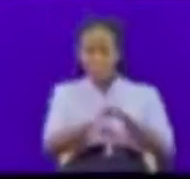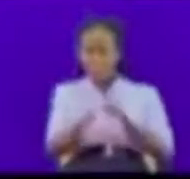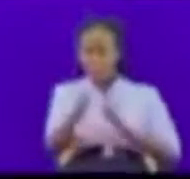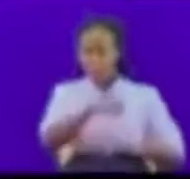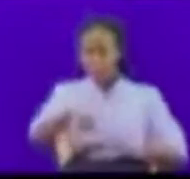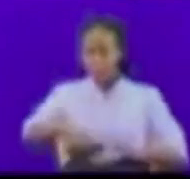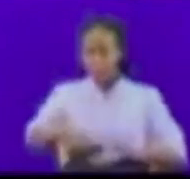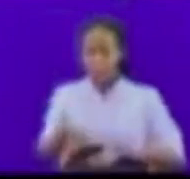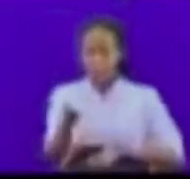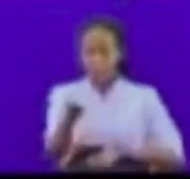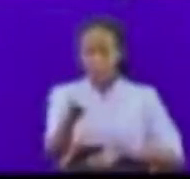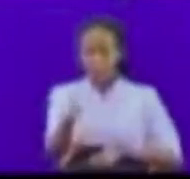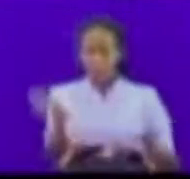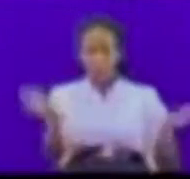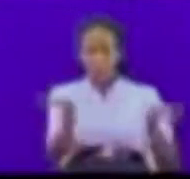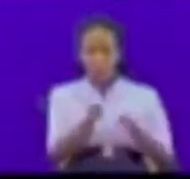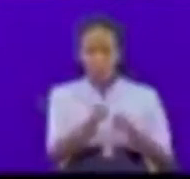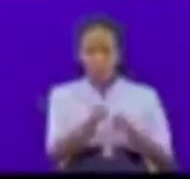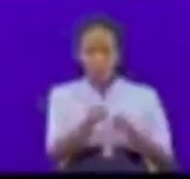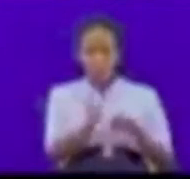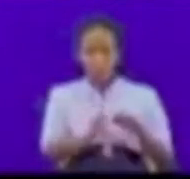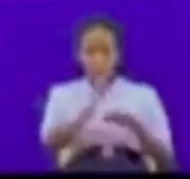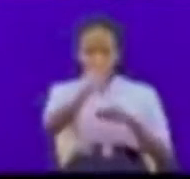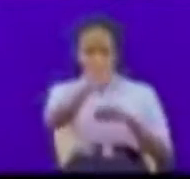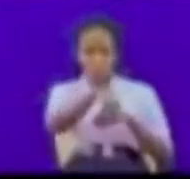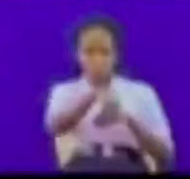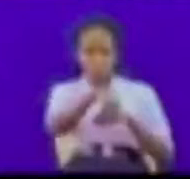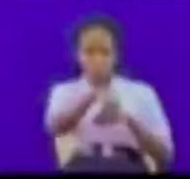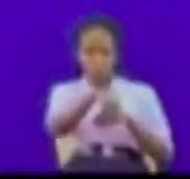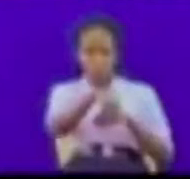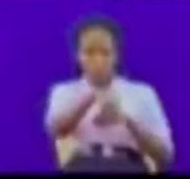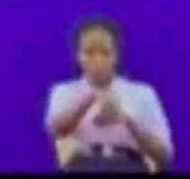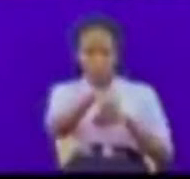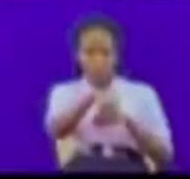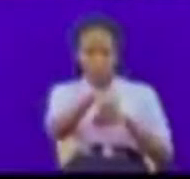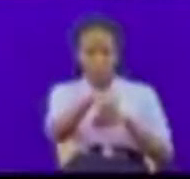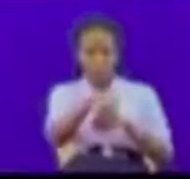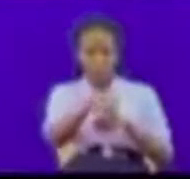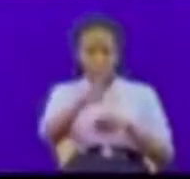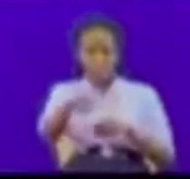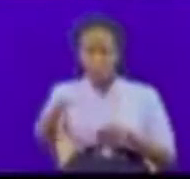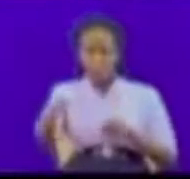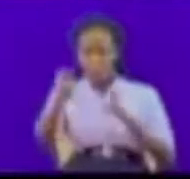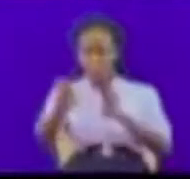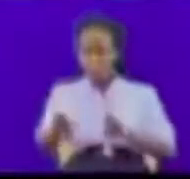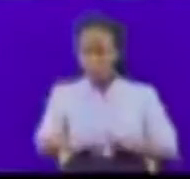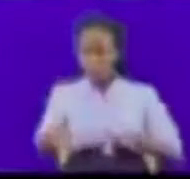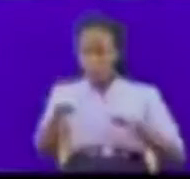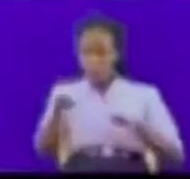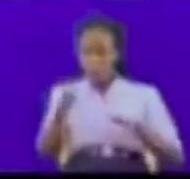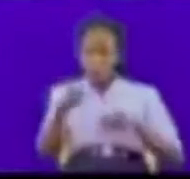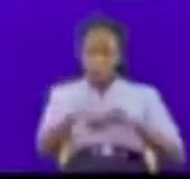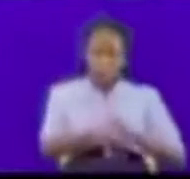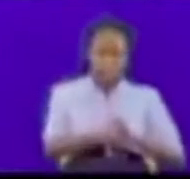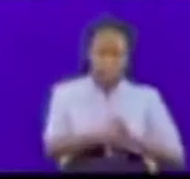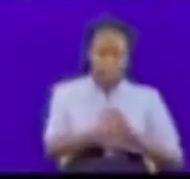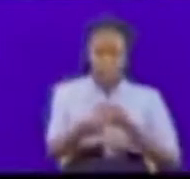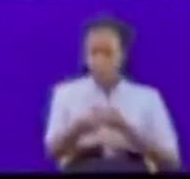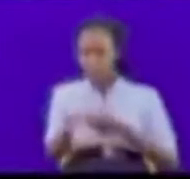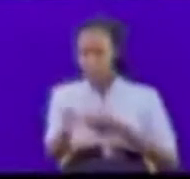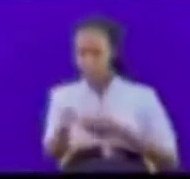zilizopigwa ziliongezeka kwa sababu wabunge walikuwa wakiingia. Mwisho wakawa wabunge ambao tuko humu ndani ni